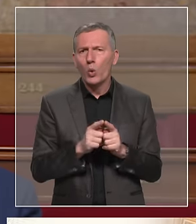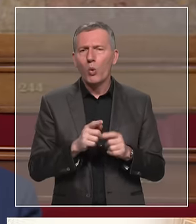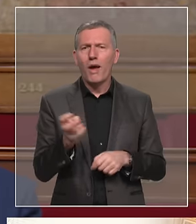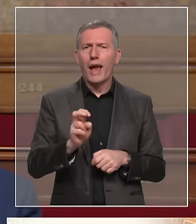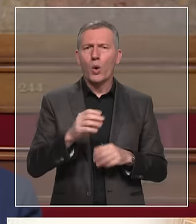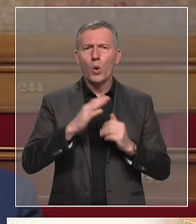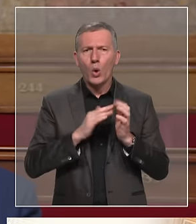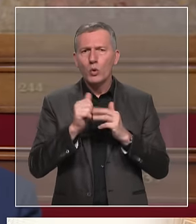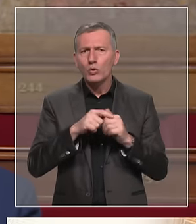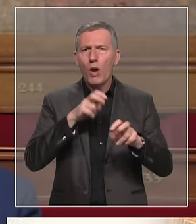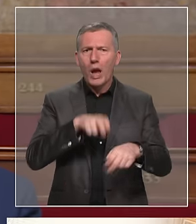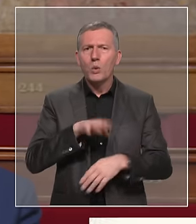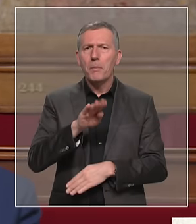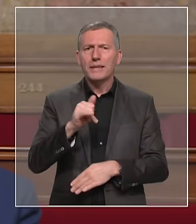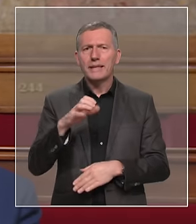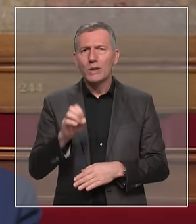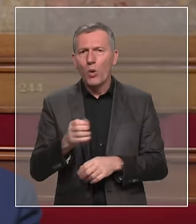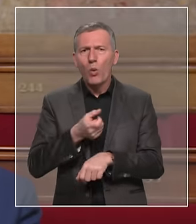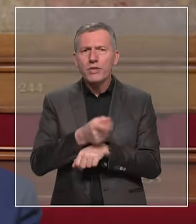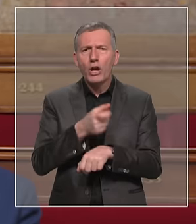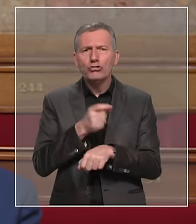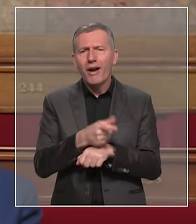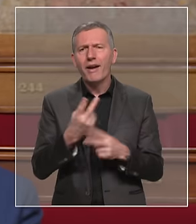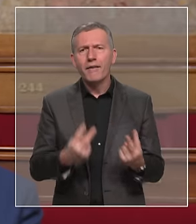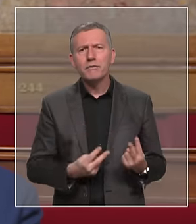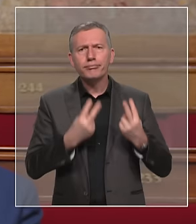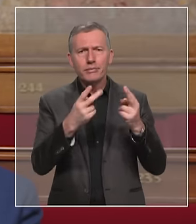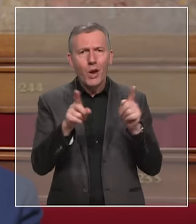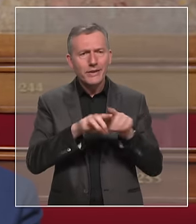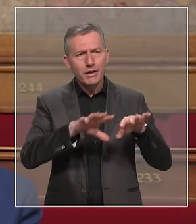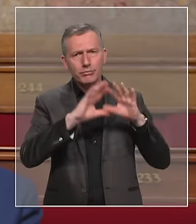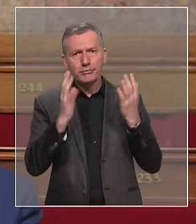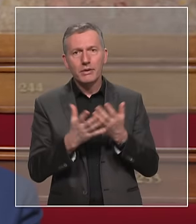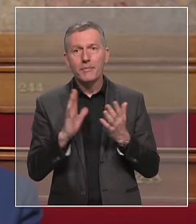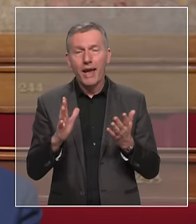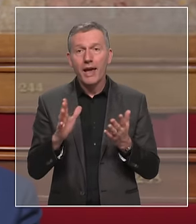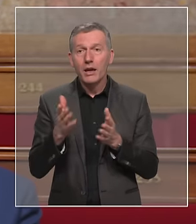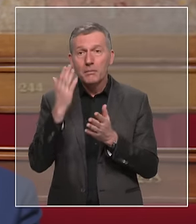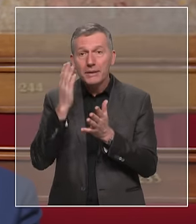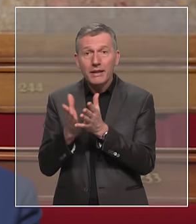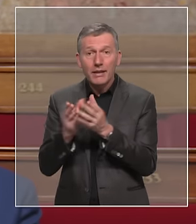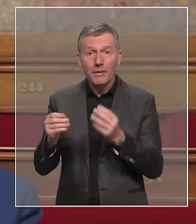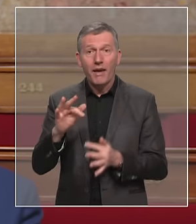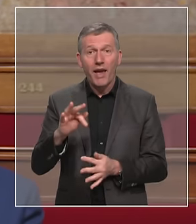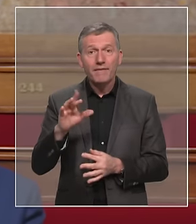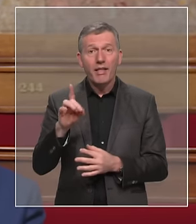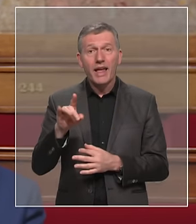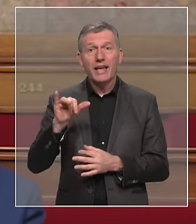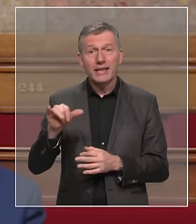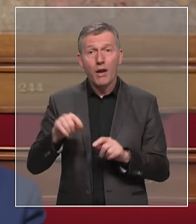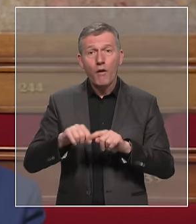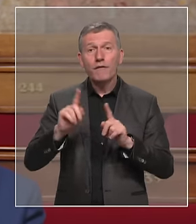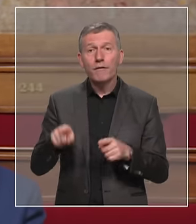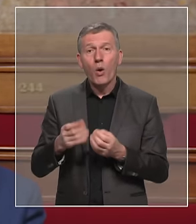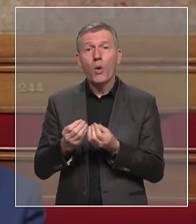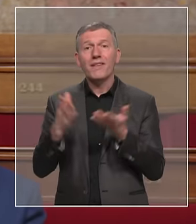l'agriculture biologique, la valorisation des déchets. Or, la crainte que fait peser la disparition du FDI, ou Fonds de développement